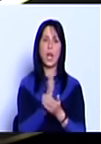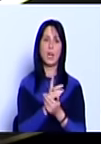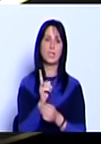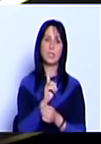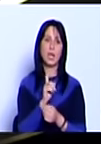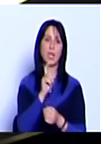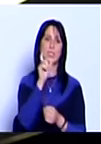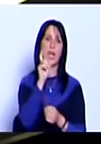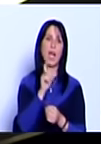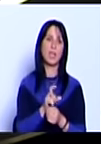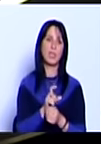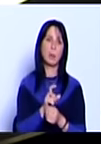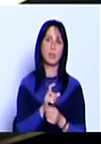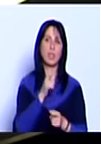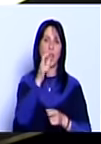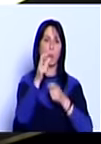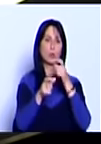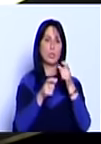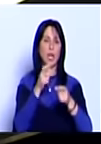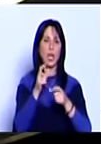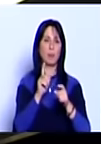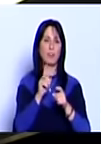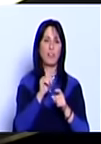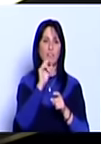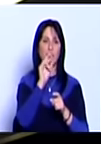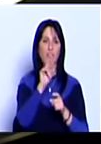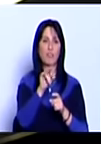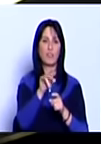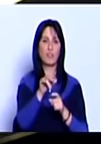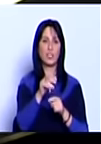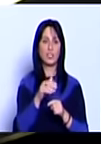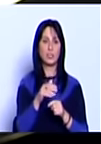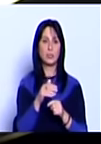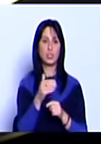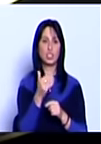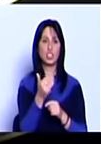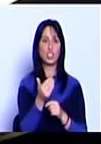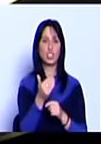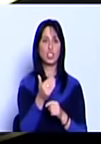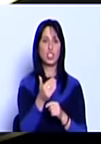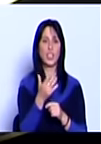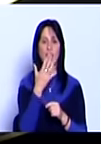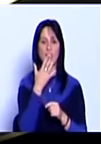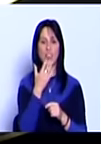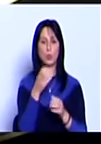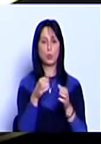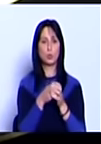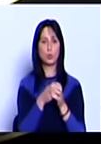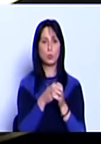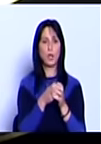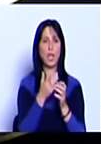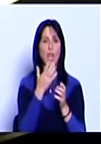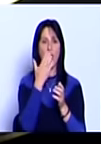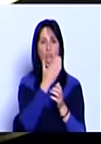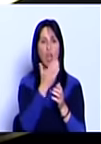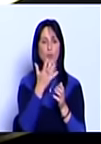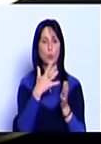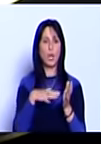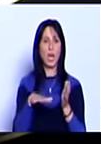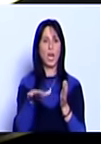რაღაც ადამიანური გამოძახილები, რომელიც შეიძლება შენი ეთნიკური ჯგუფის, ეროვნული